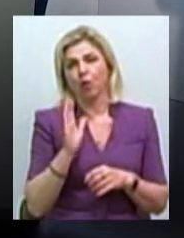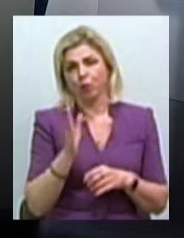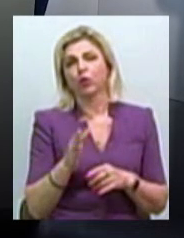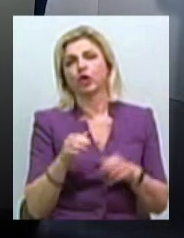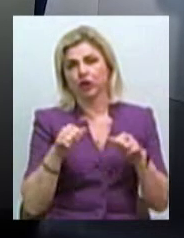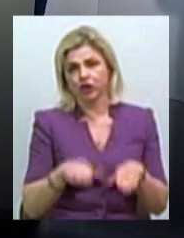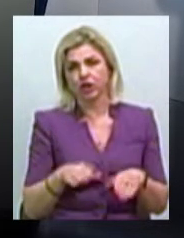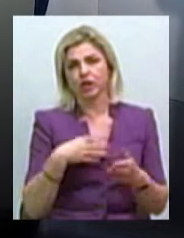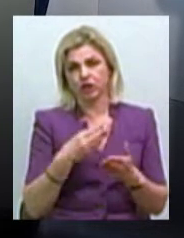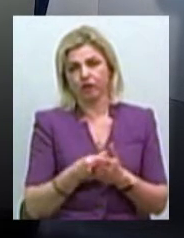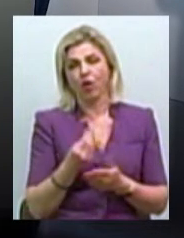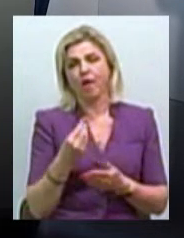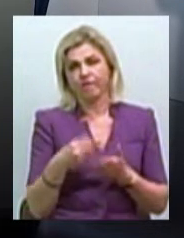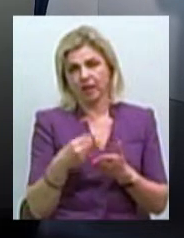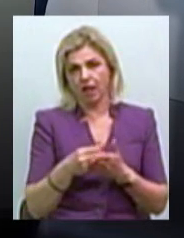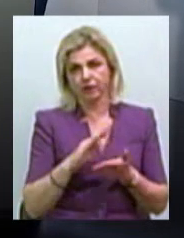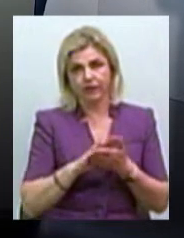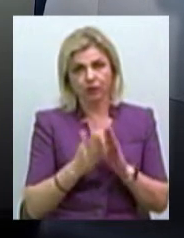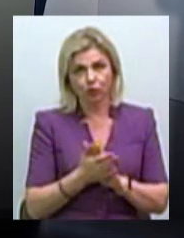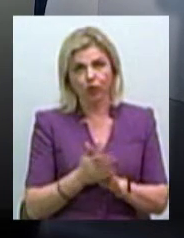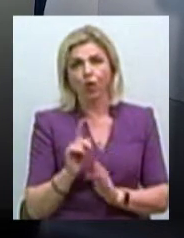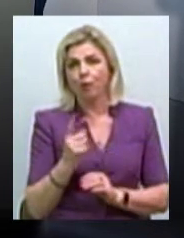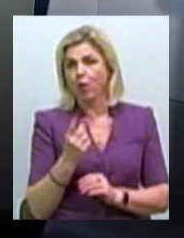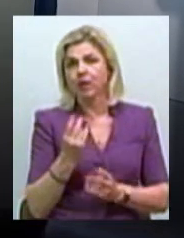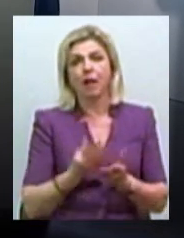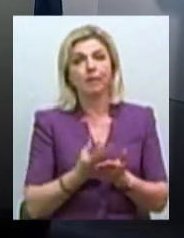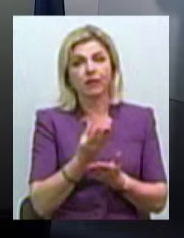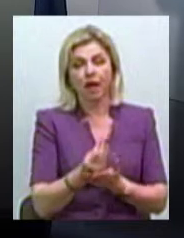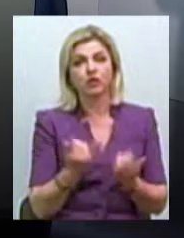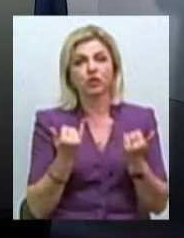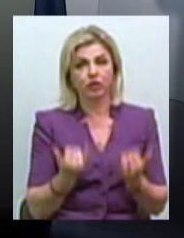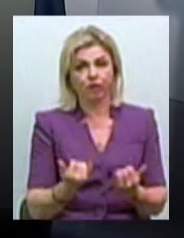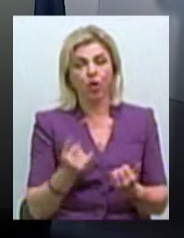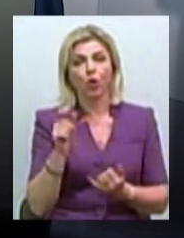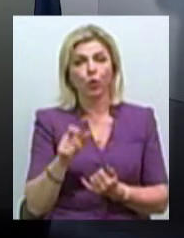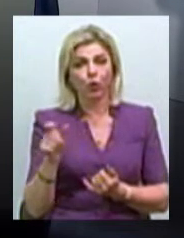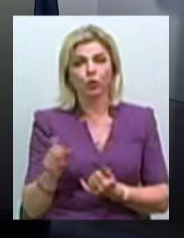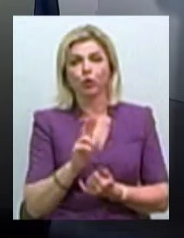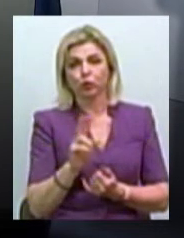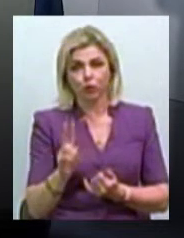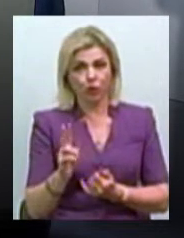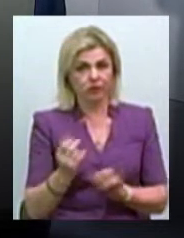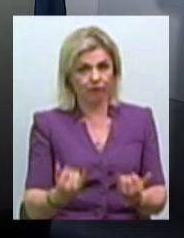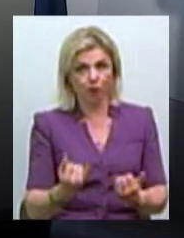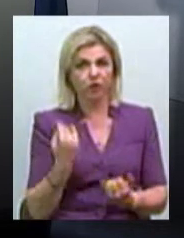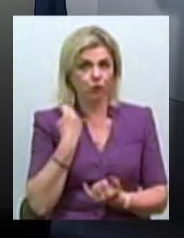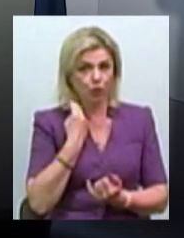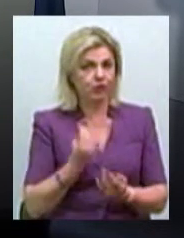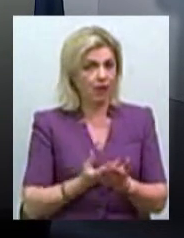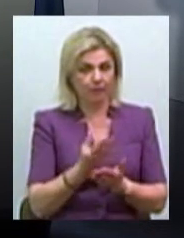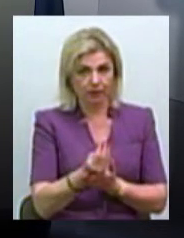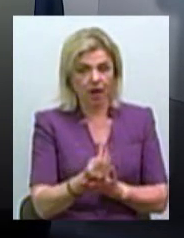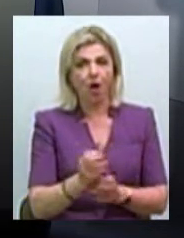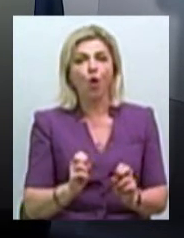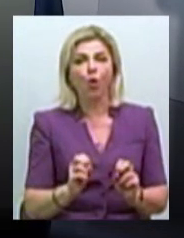таким чином своє фінансове становище. Тому що, не сплачуючи сьогодні, абоненти, які не сплачують сьогодні, вони ставлять